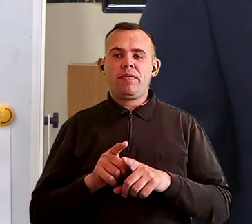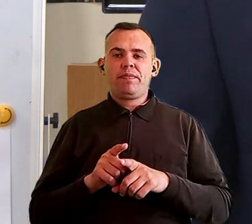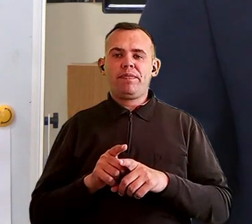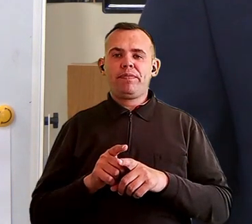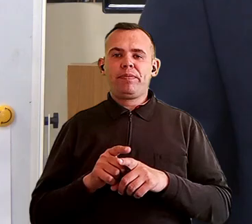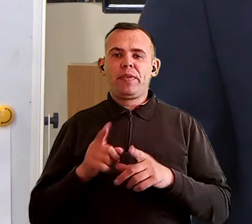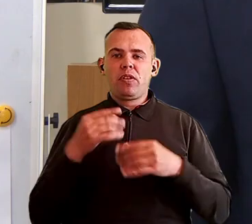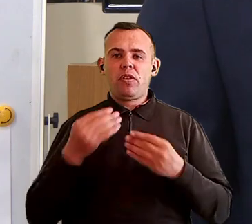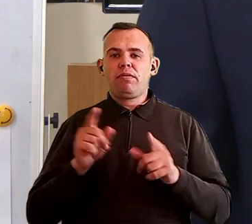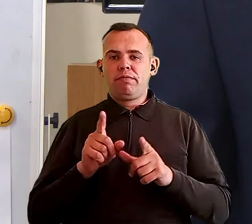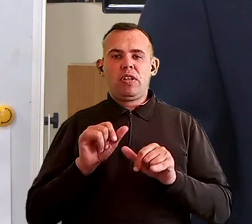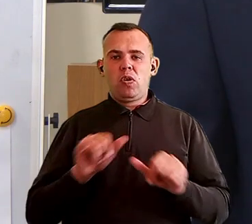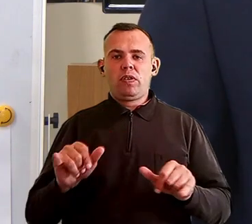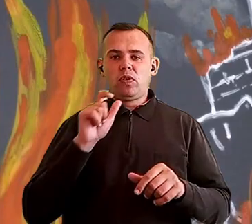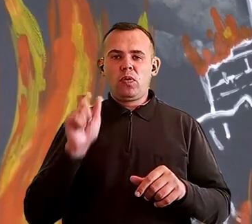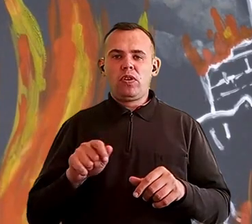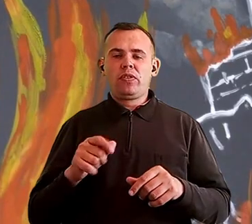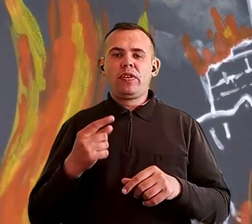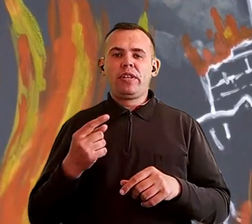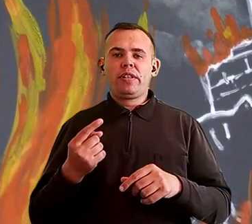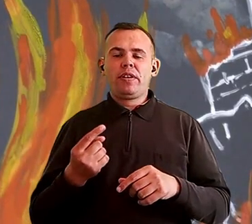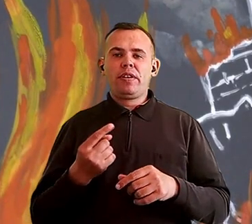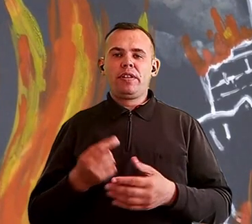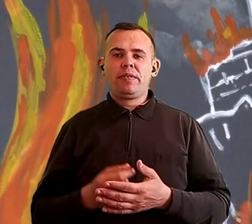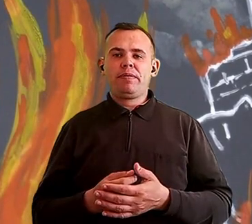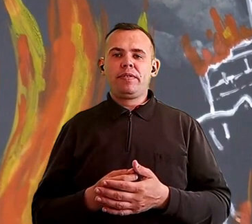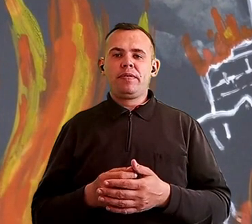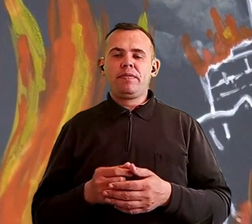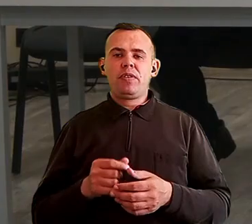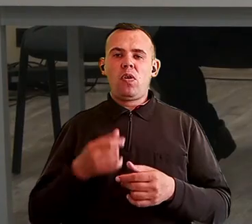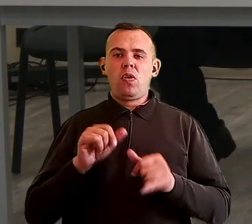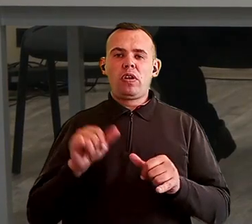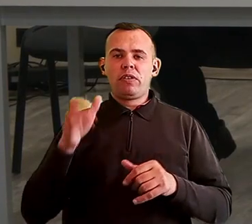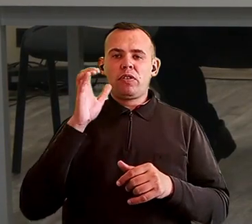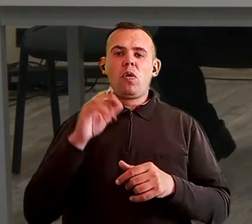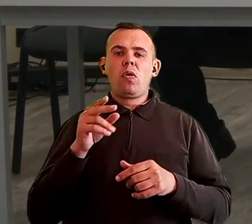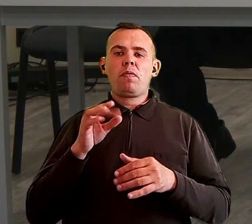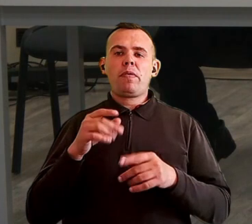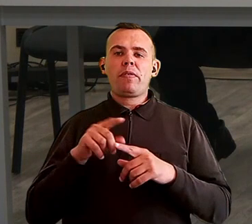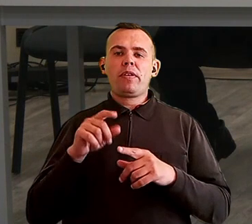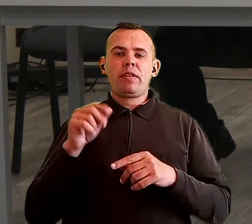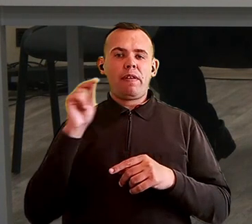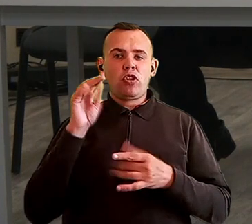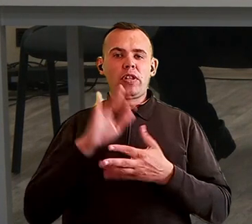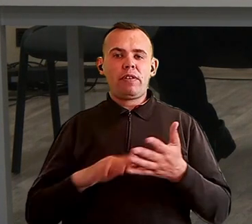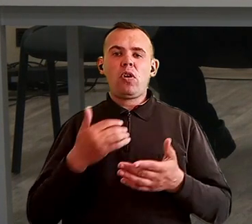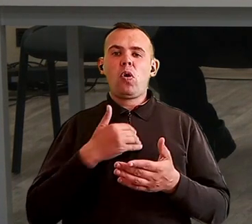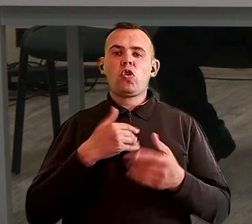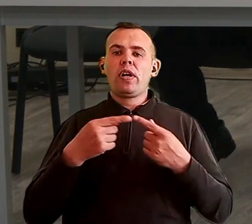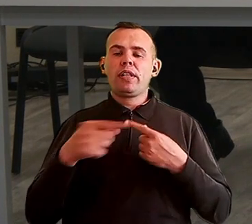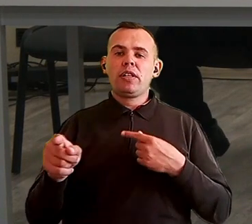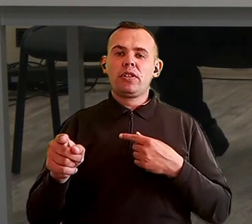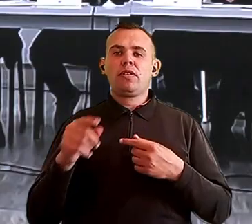метою розвитку науки, розвитку освіти. Бо попри війну навчання триває, хоч і дистанційно, каже студент Святослав